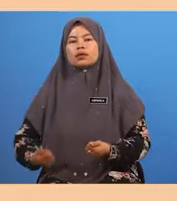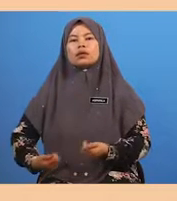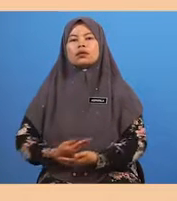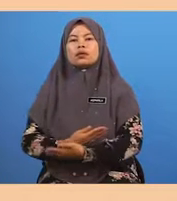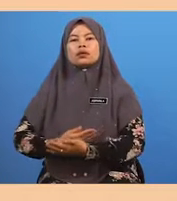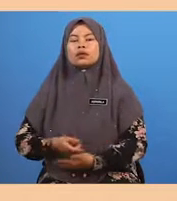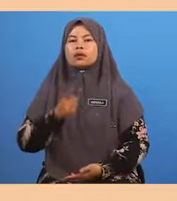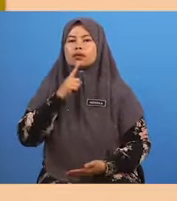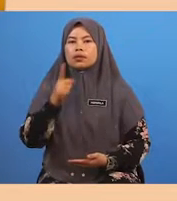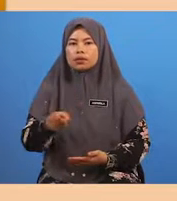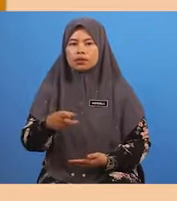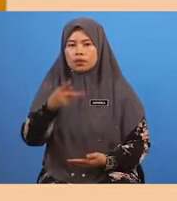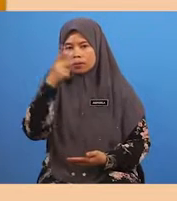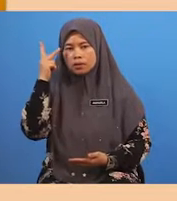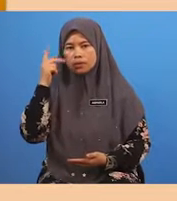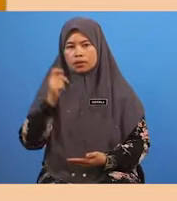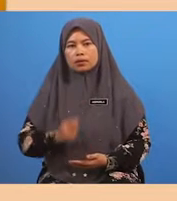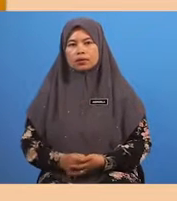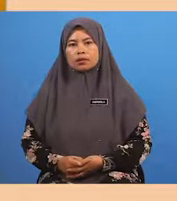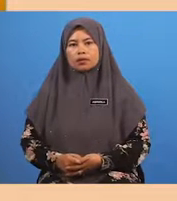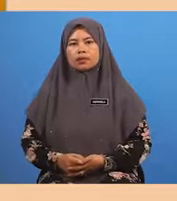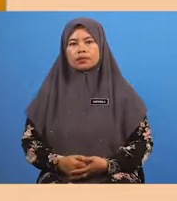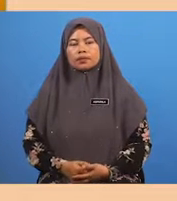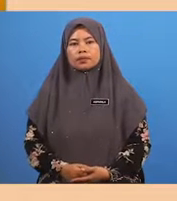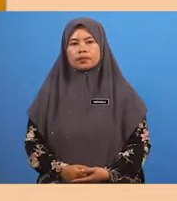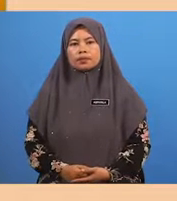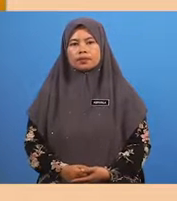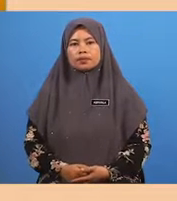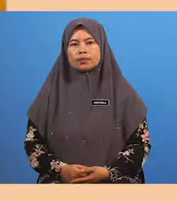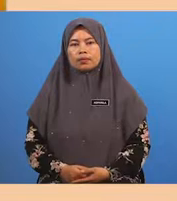juga merupakan amanah yang diberikan Allah kepada mereka.